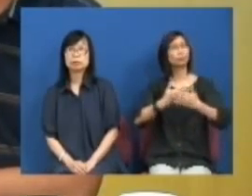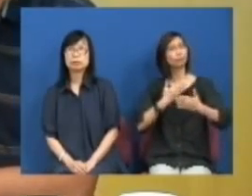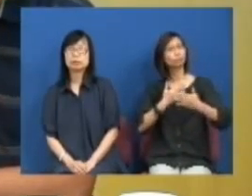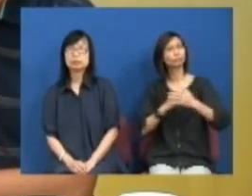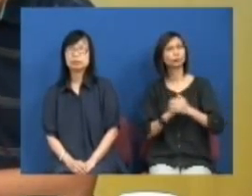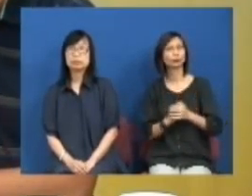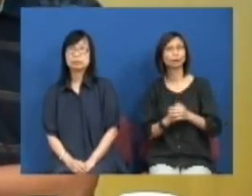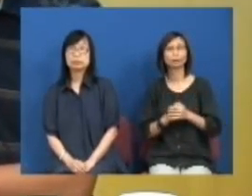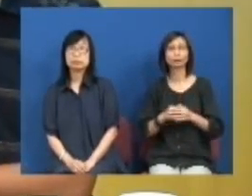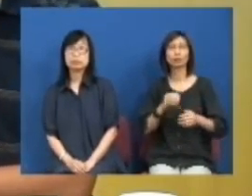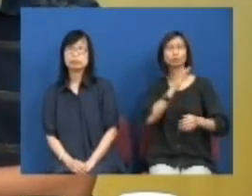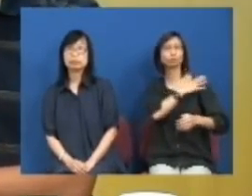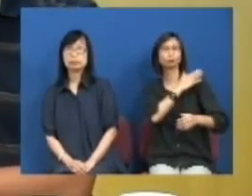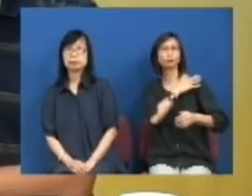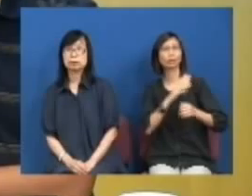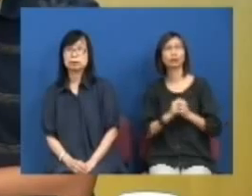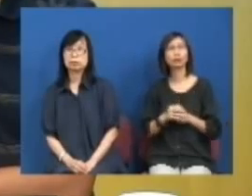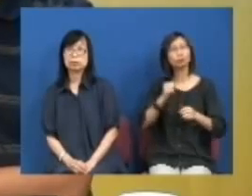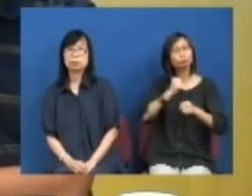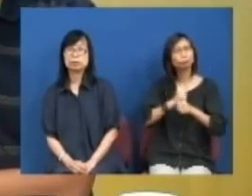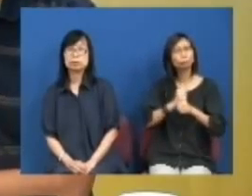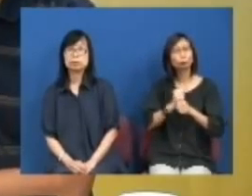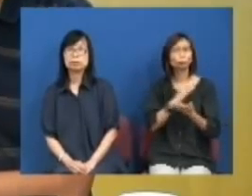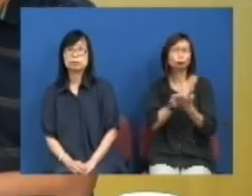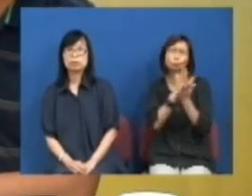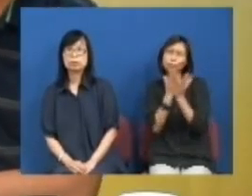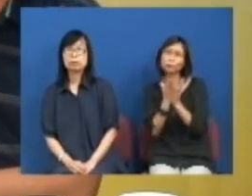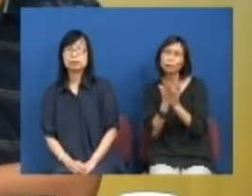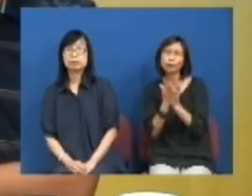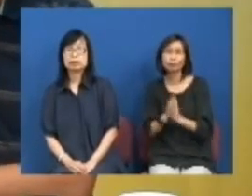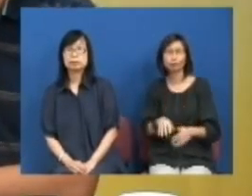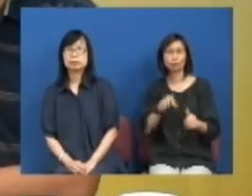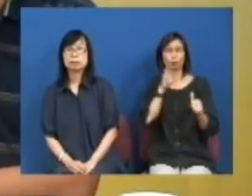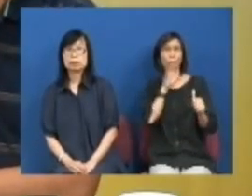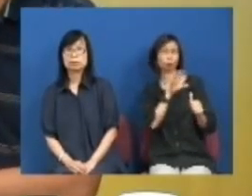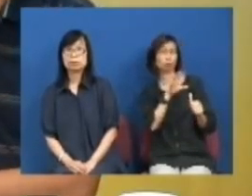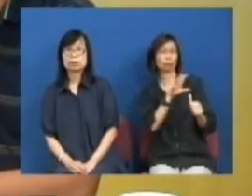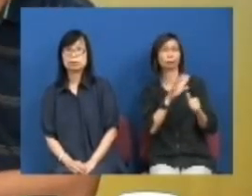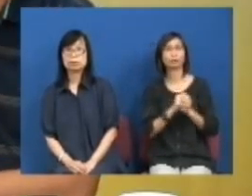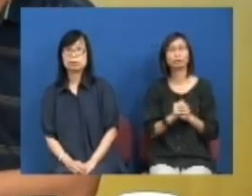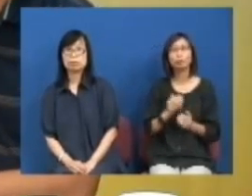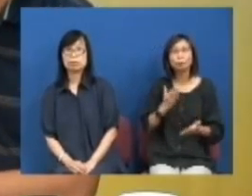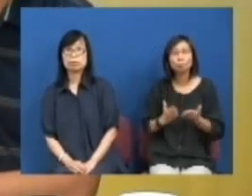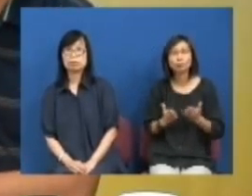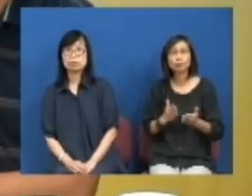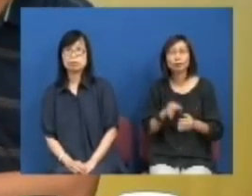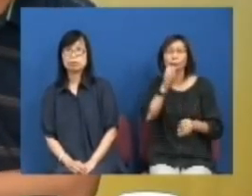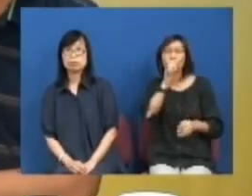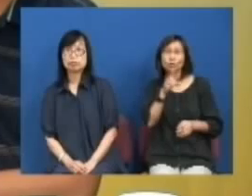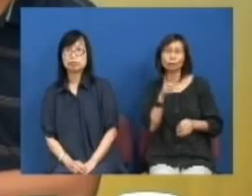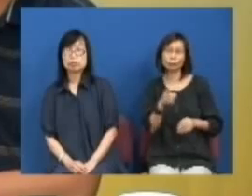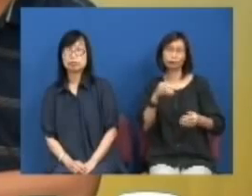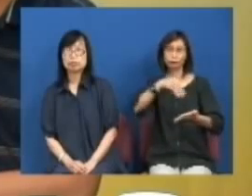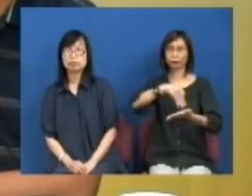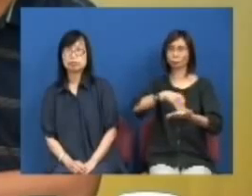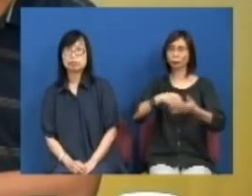無所不用其極啊，去到做一啲小動作啊。可以話恐嚇嘅，亦都可以話係其實即係警告啲人啦。嗱，你參加六